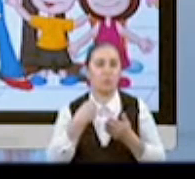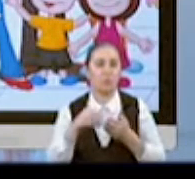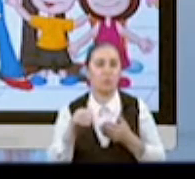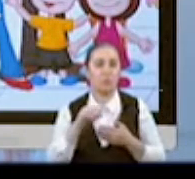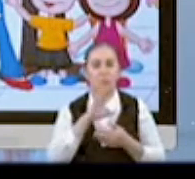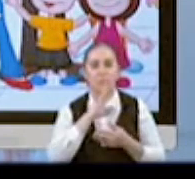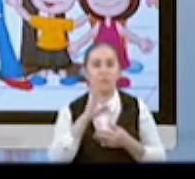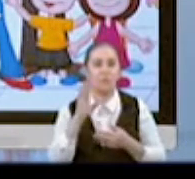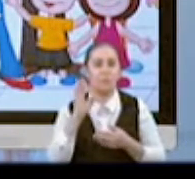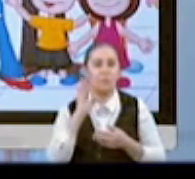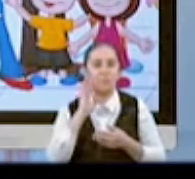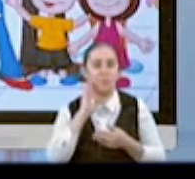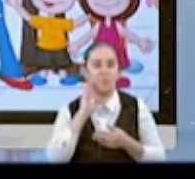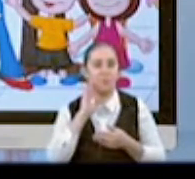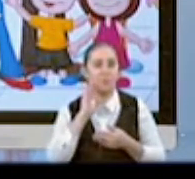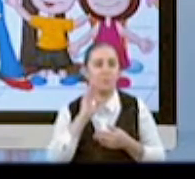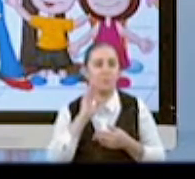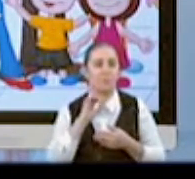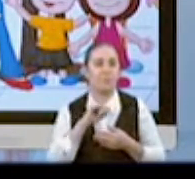купила мама